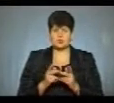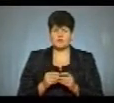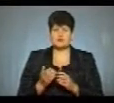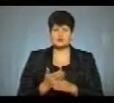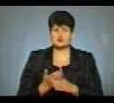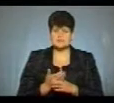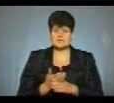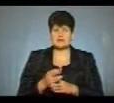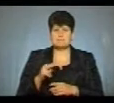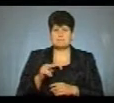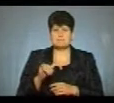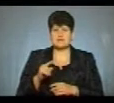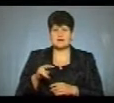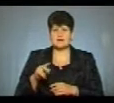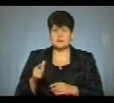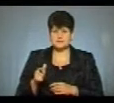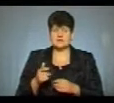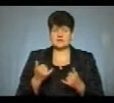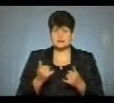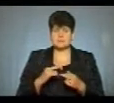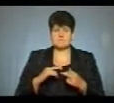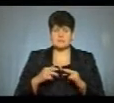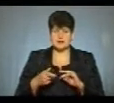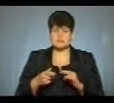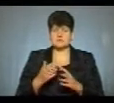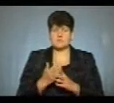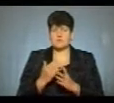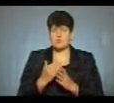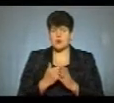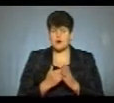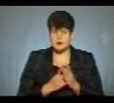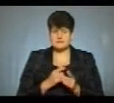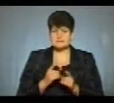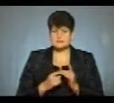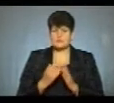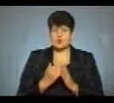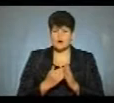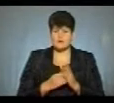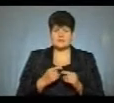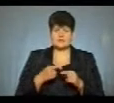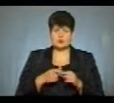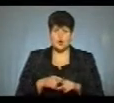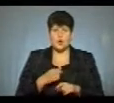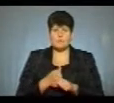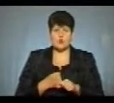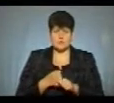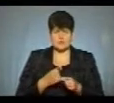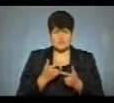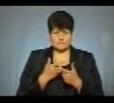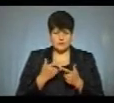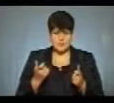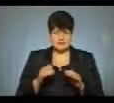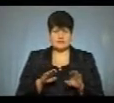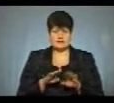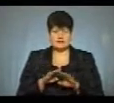субсидій і пільг. І, власне, зараз змінюється програмна сама технологія обробки інформації на рівні